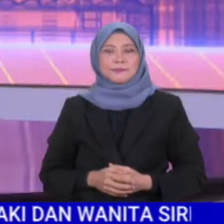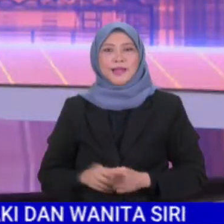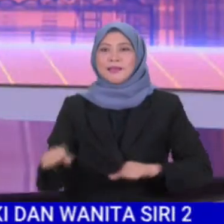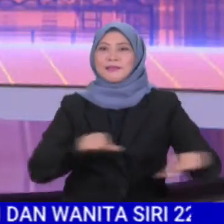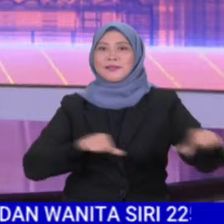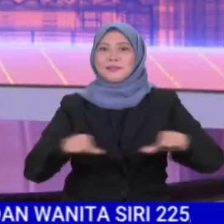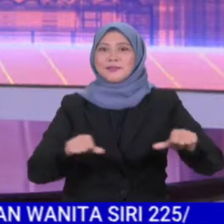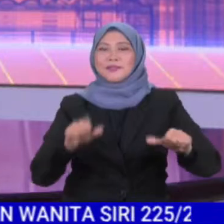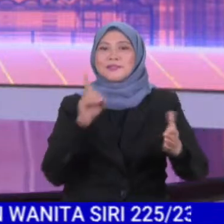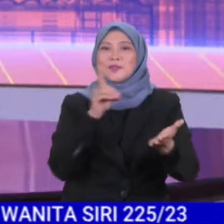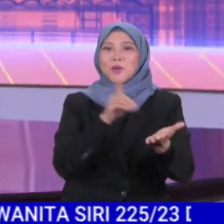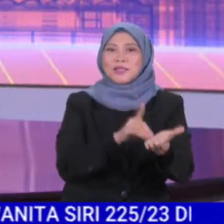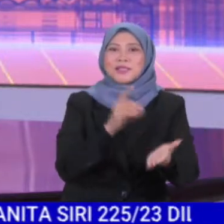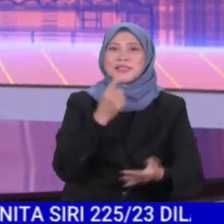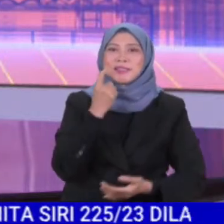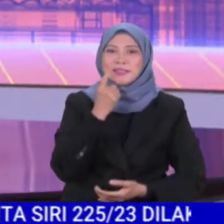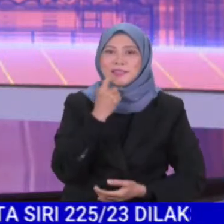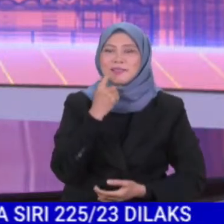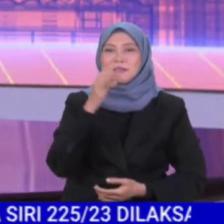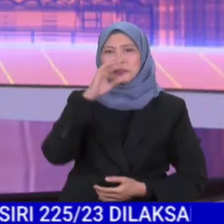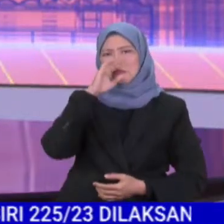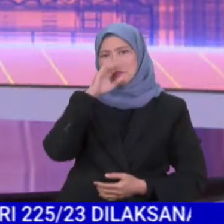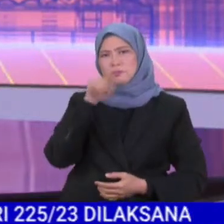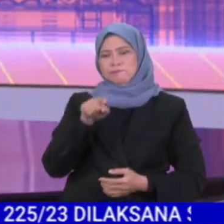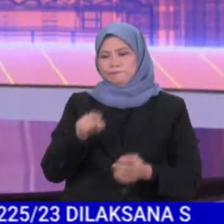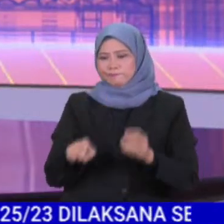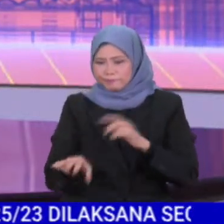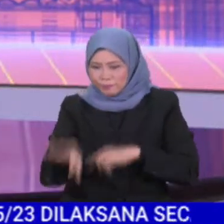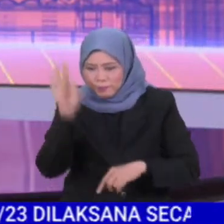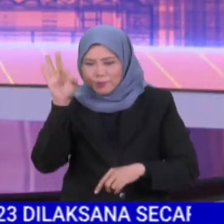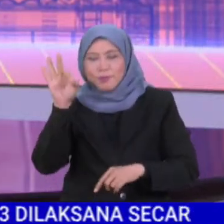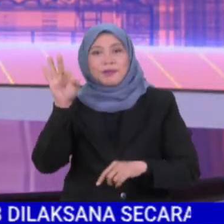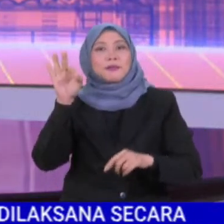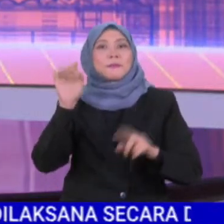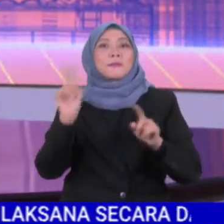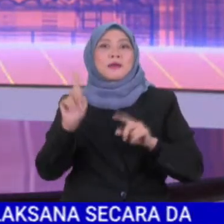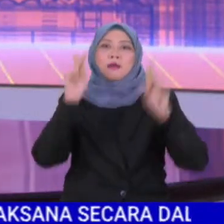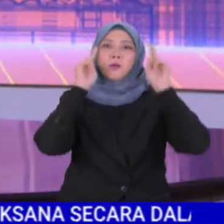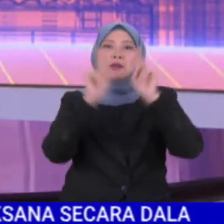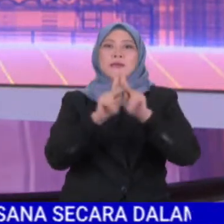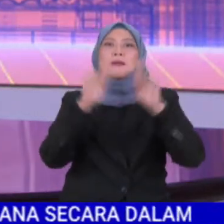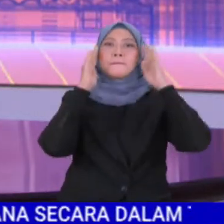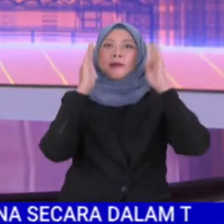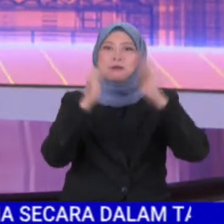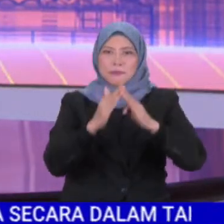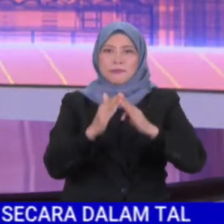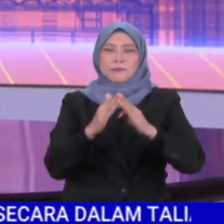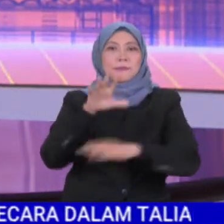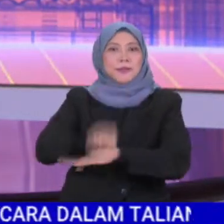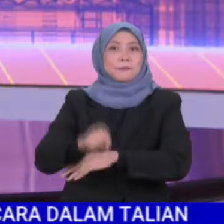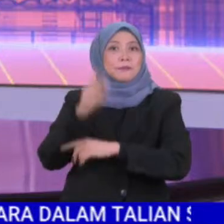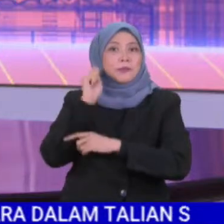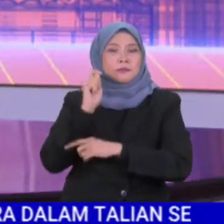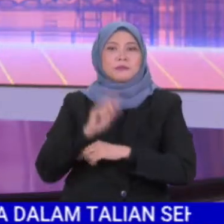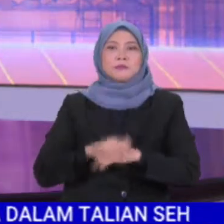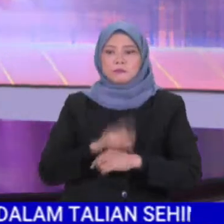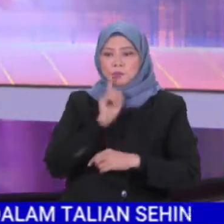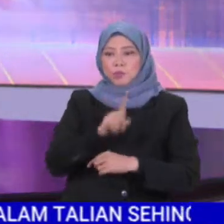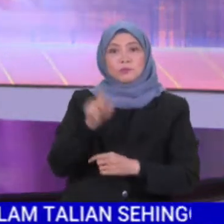Kegiatan seorang doktor gigi palsu terbongkar dalam serbuan di Kuantan Pahang malam tadi. Siasatan awal mendapati